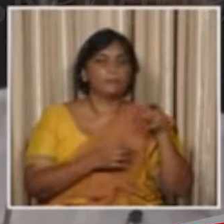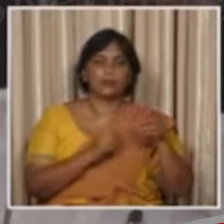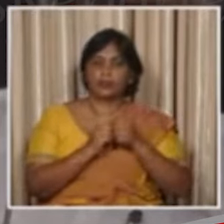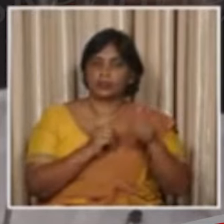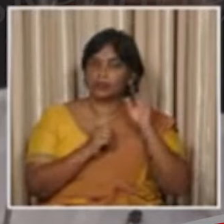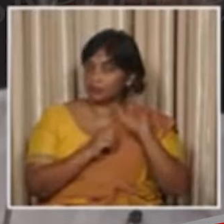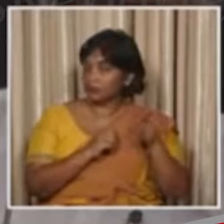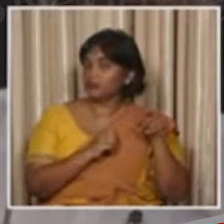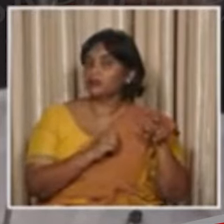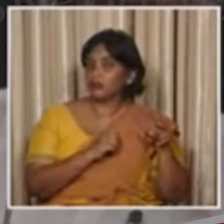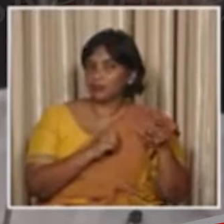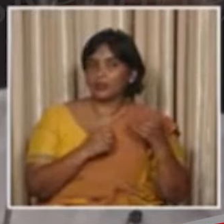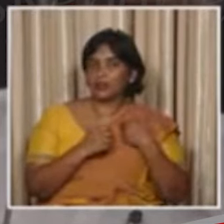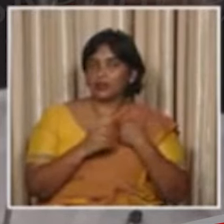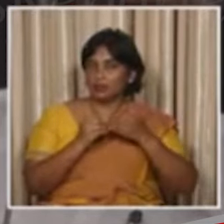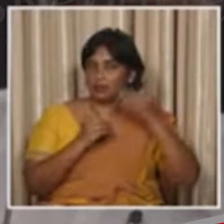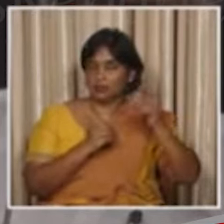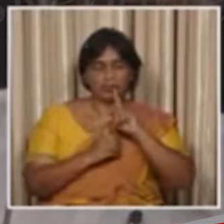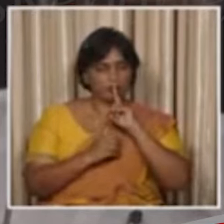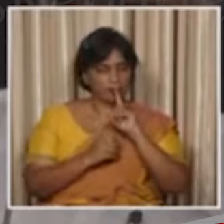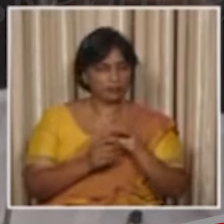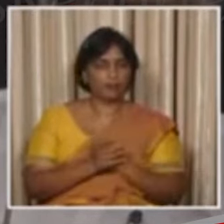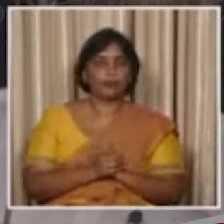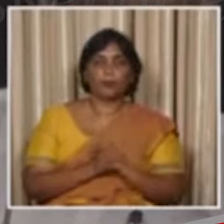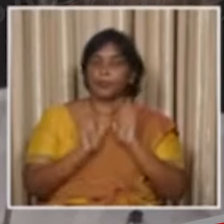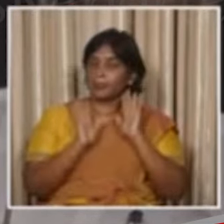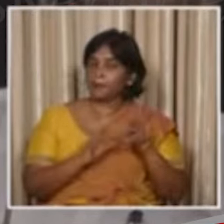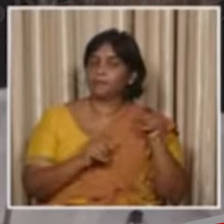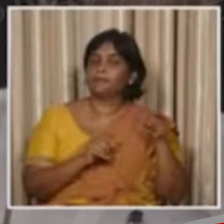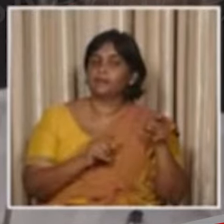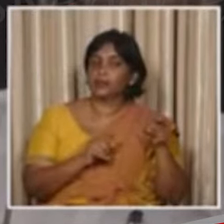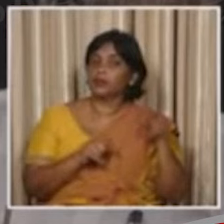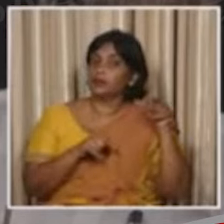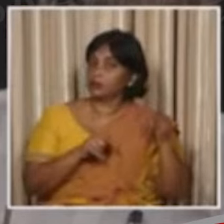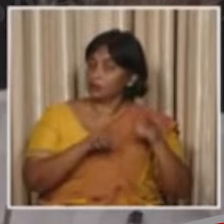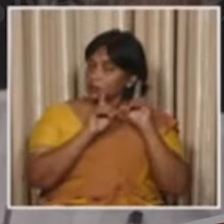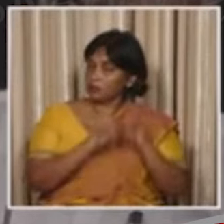කරන්න උනේ කියන එක මම ඉදිරියේදී මතක් කරන්න කැමතියි. කොහොම වුණත් මෙහෙම